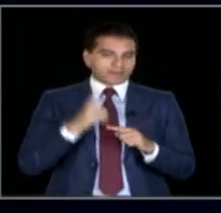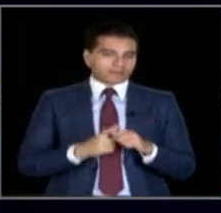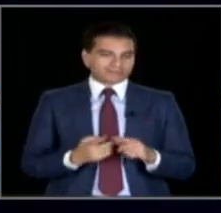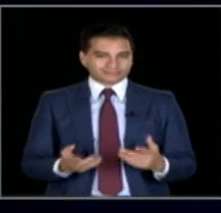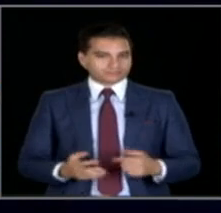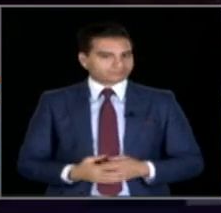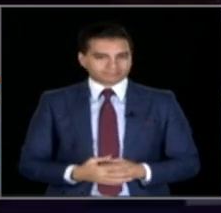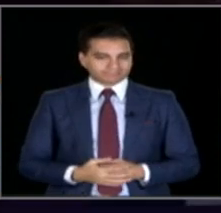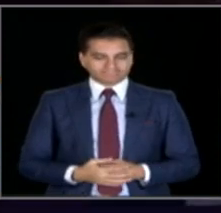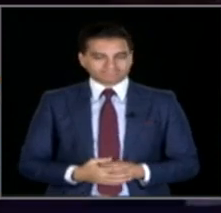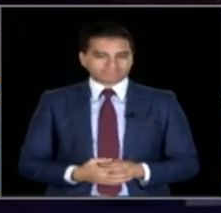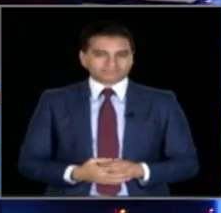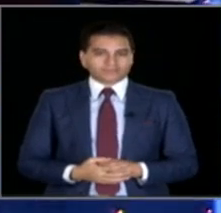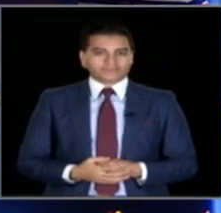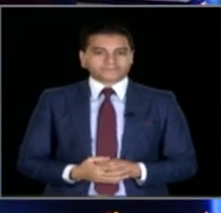إجابة خاطئة.